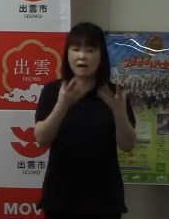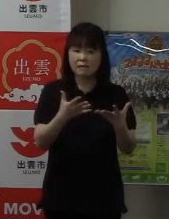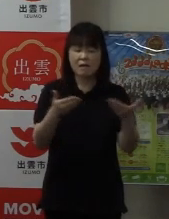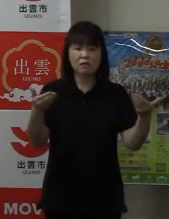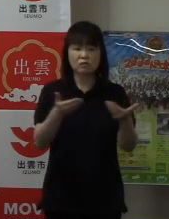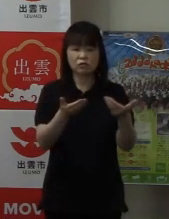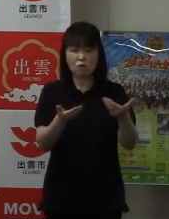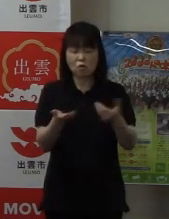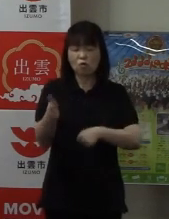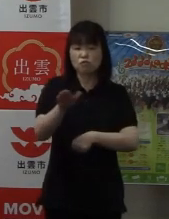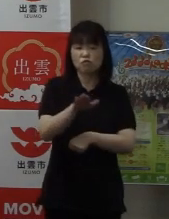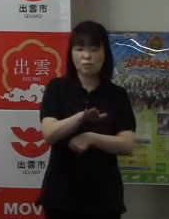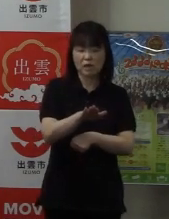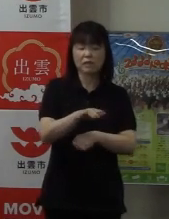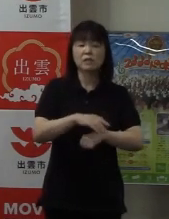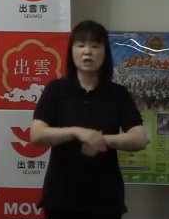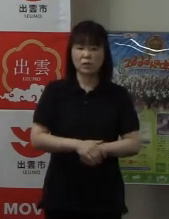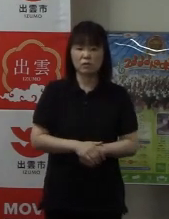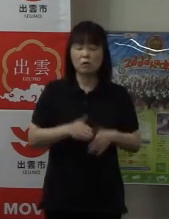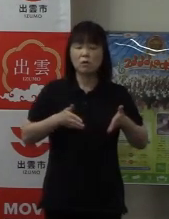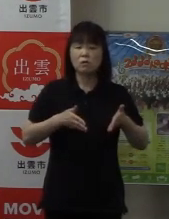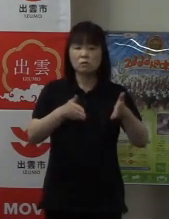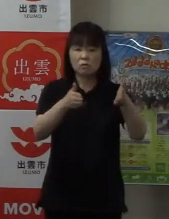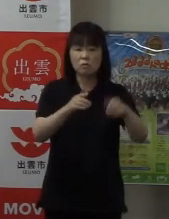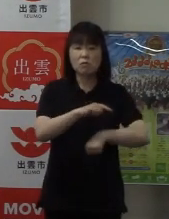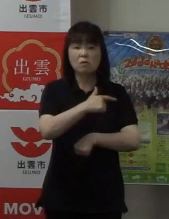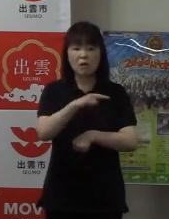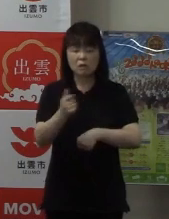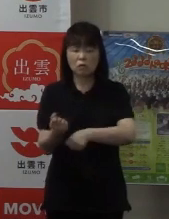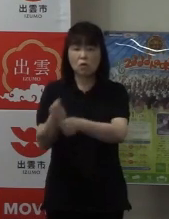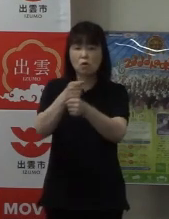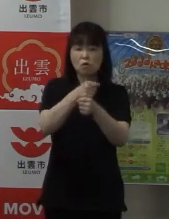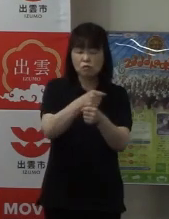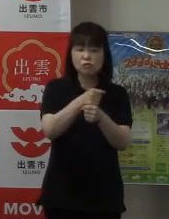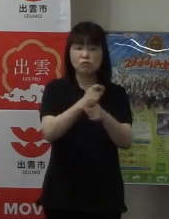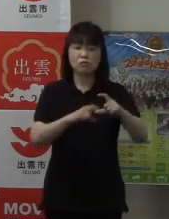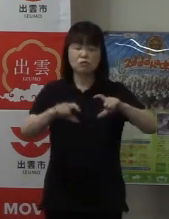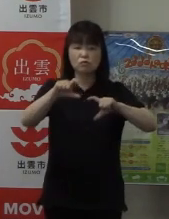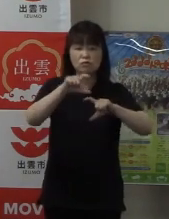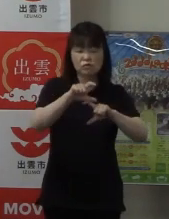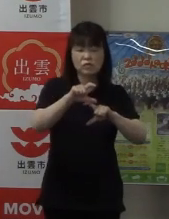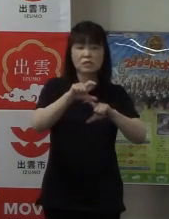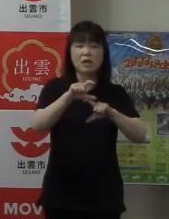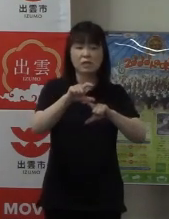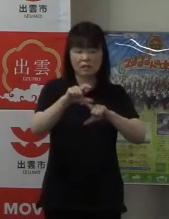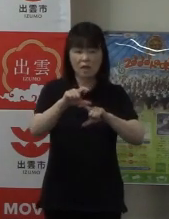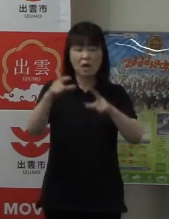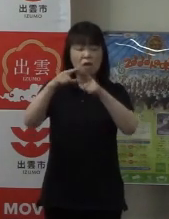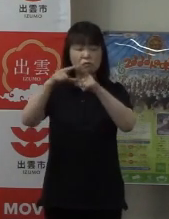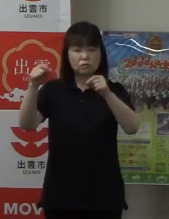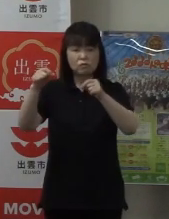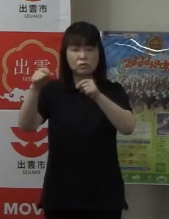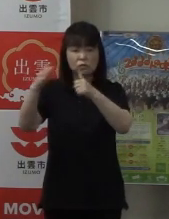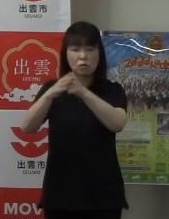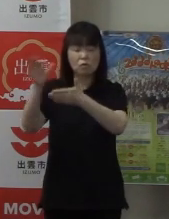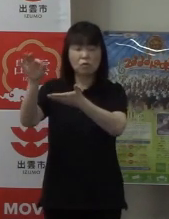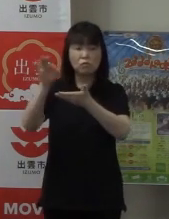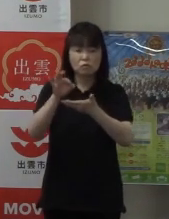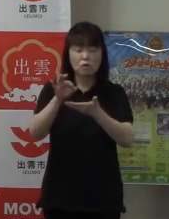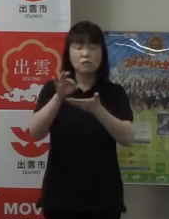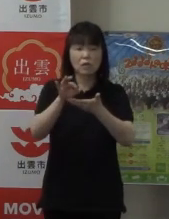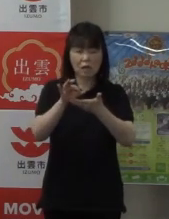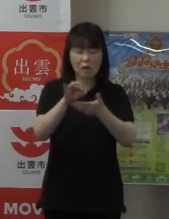が、公共土木施設の復旧費の追加で、国庫補助事業分が11箇